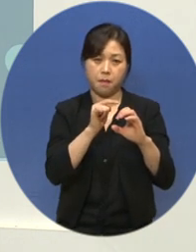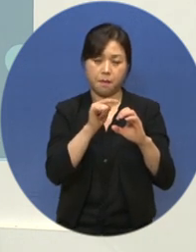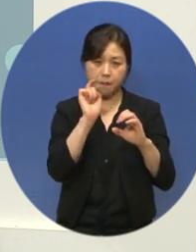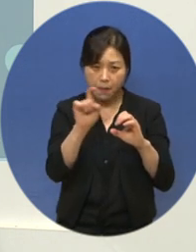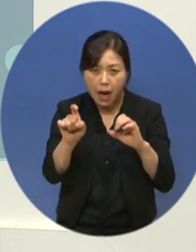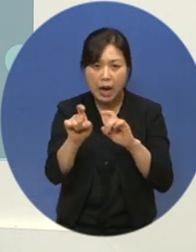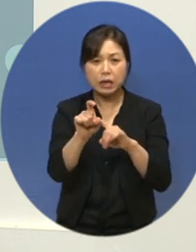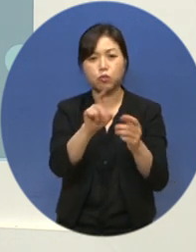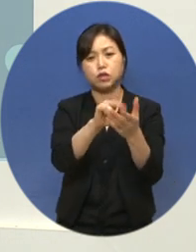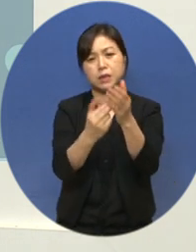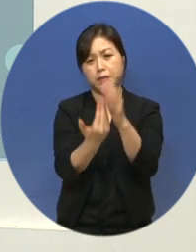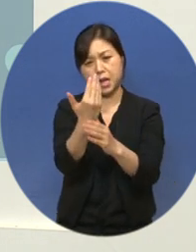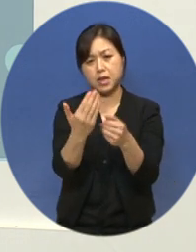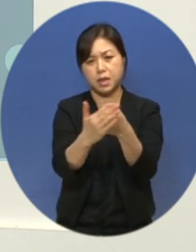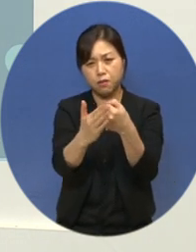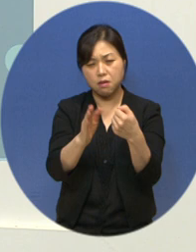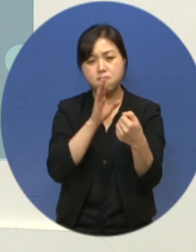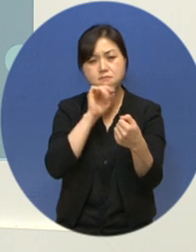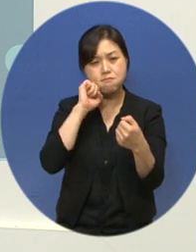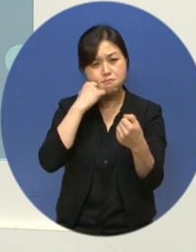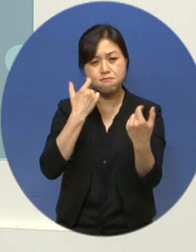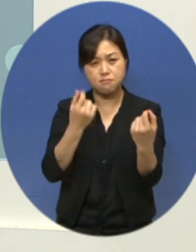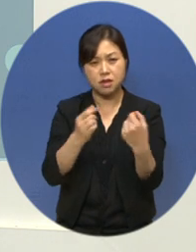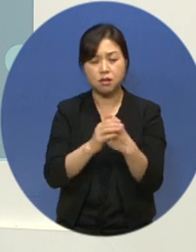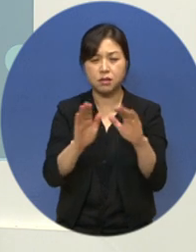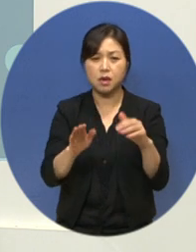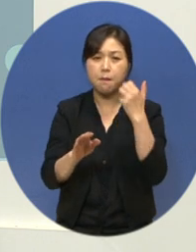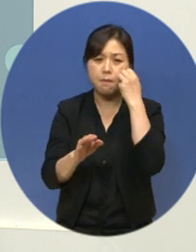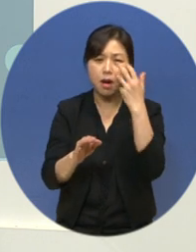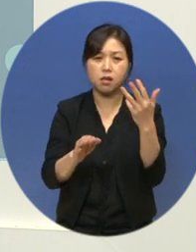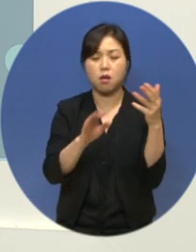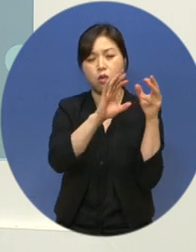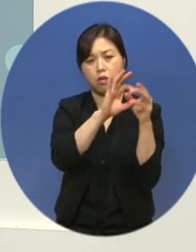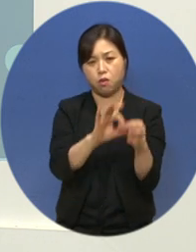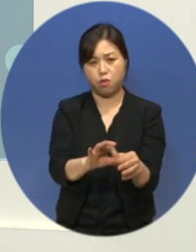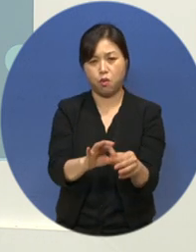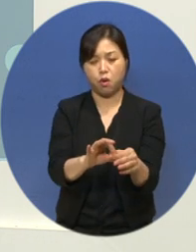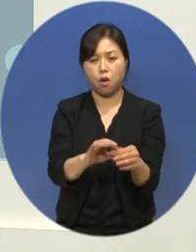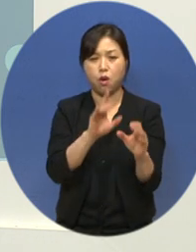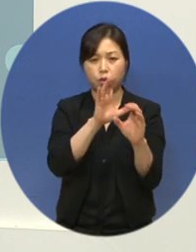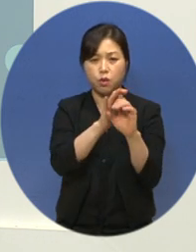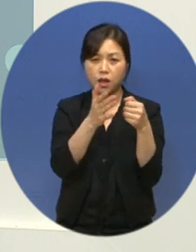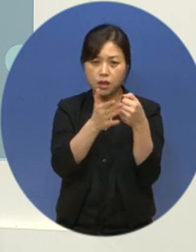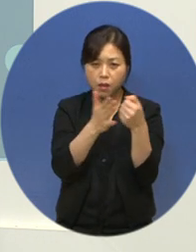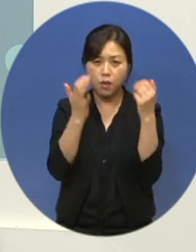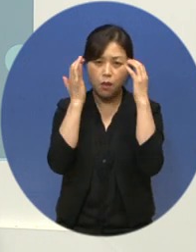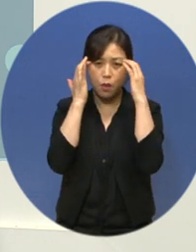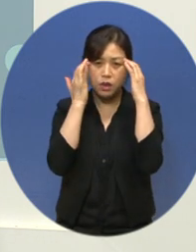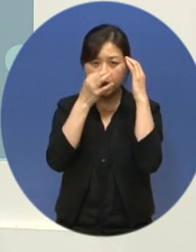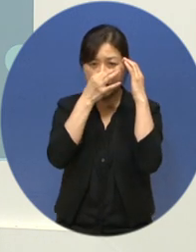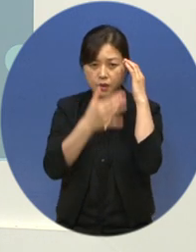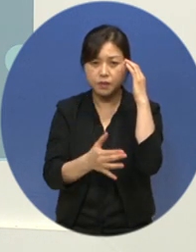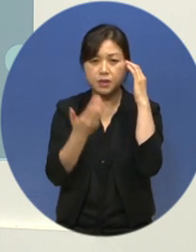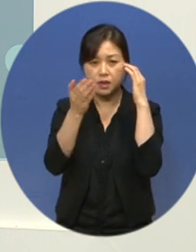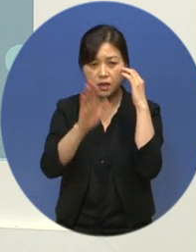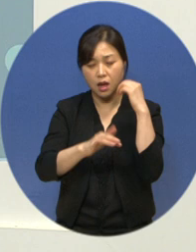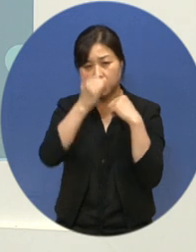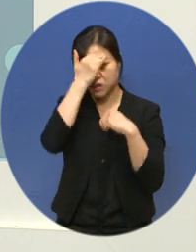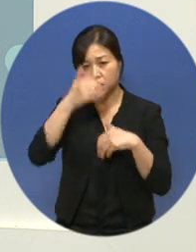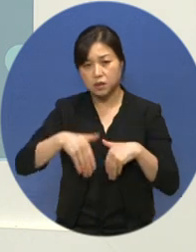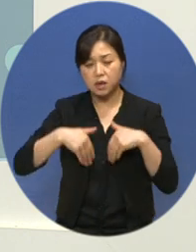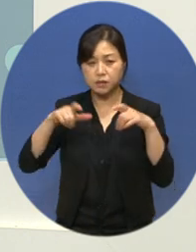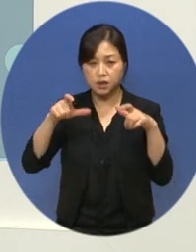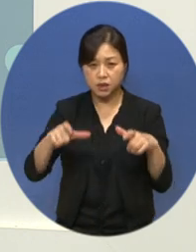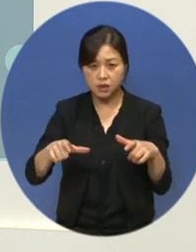가지 어려움이 있지 않습니까 그렇습니다 에 벌써 8개월 동안 에 고로 나 때문에 를 먹고 있는데 충청남도의